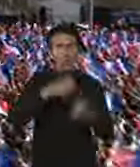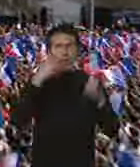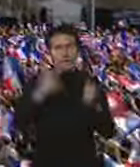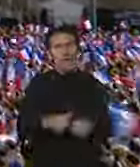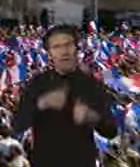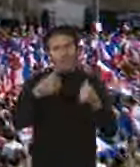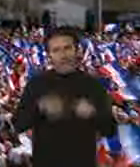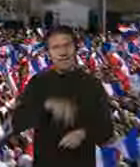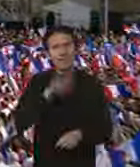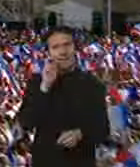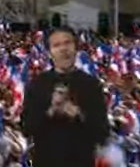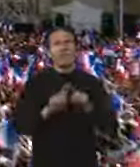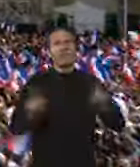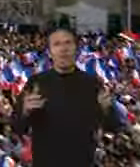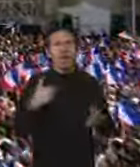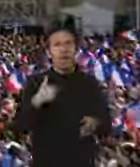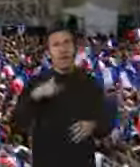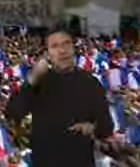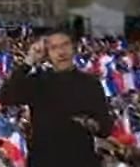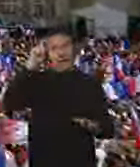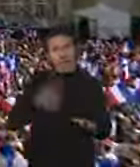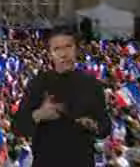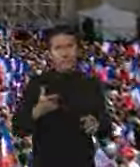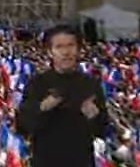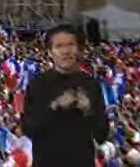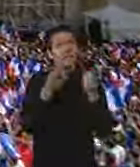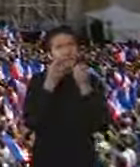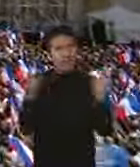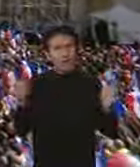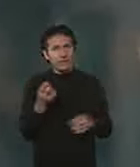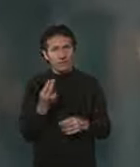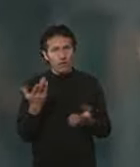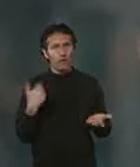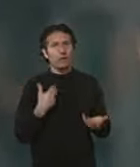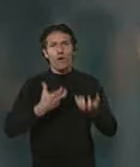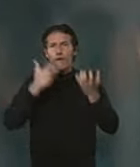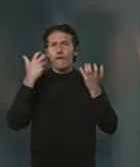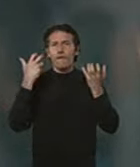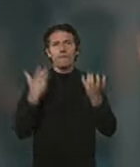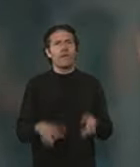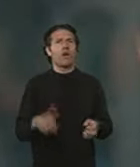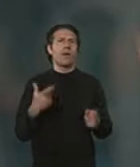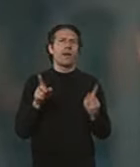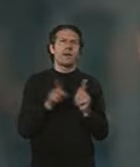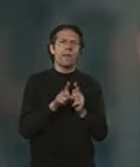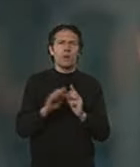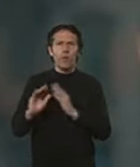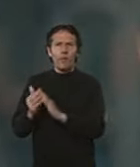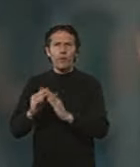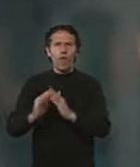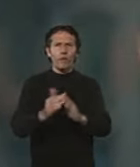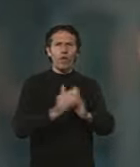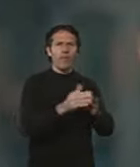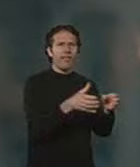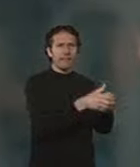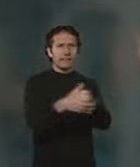le demeurer nous sommes la République et pas seulement la démocratie nous ne voulons à aucun prix du communautarisme parce que